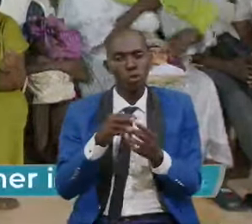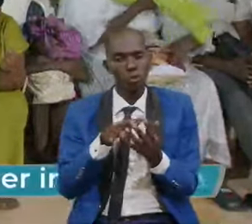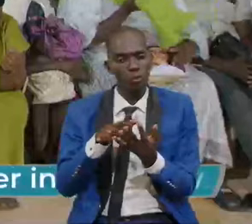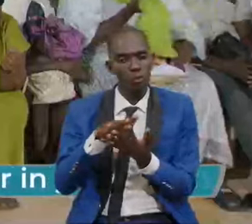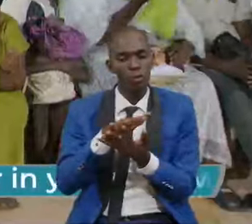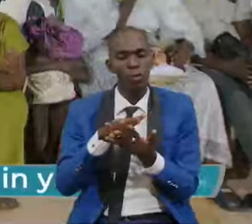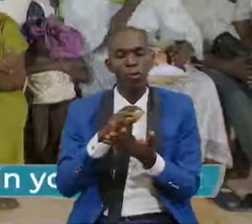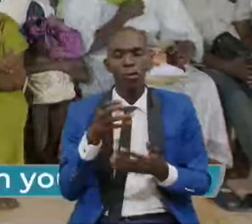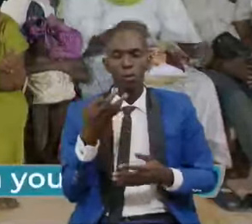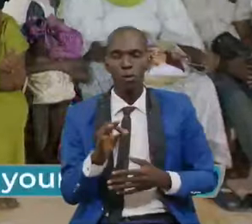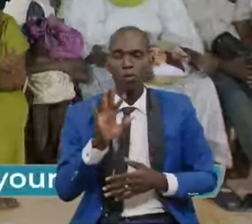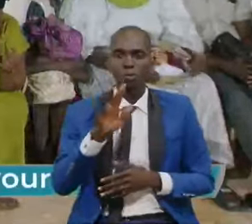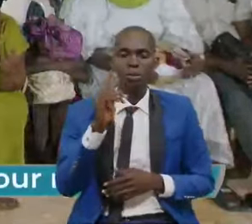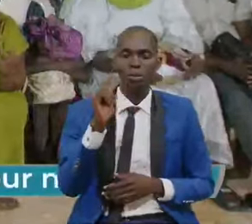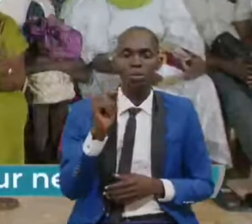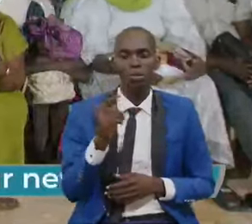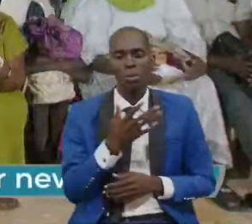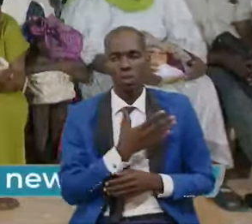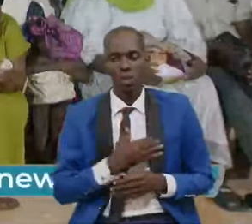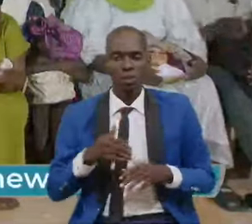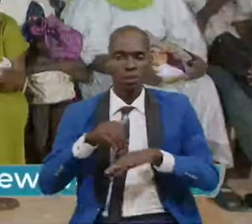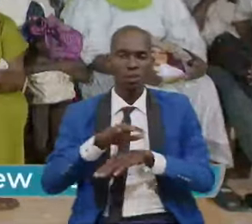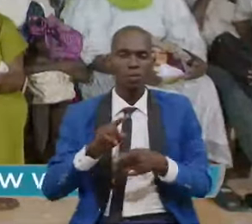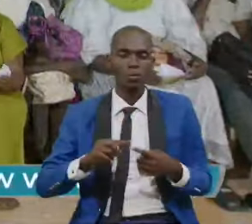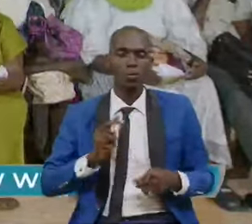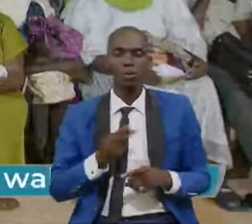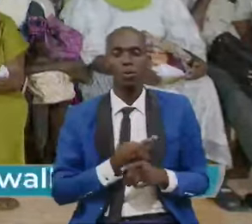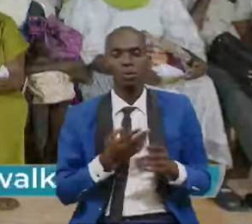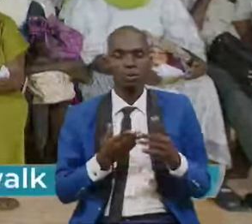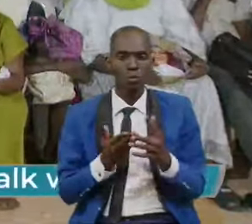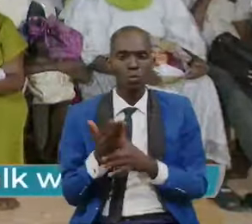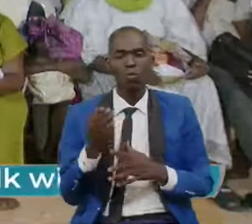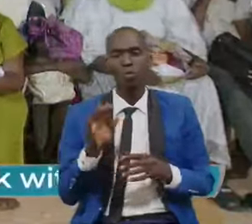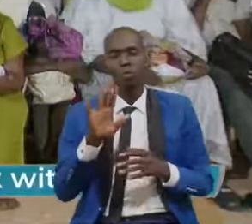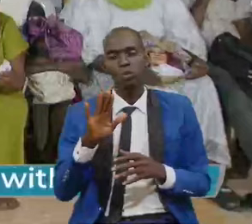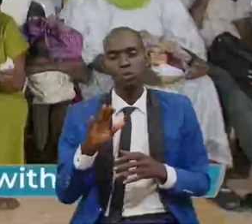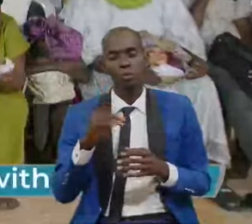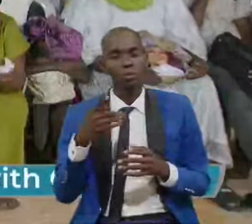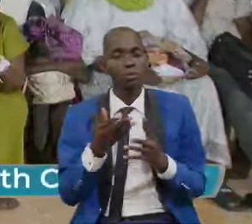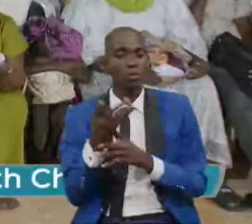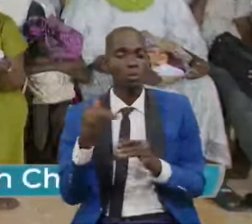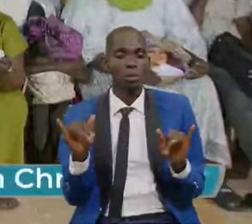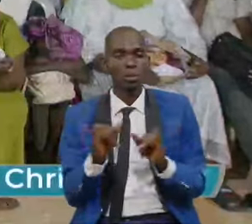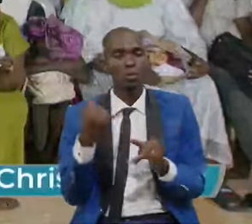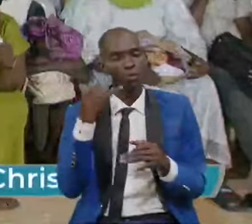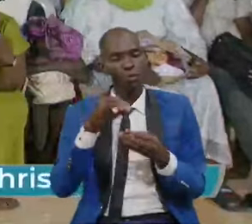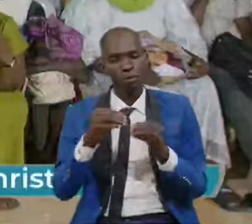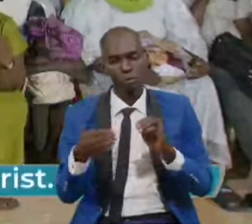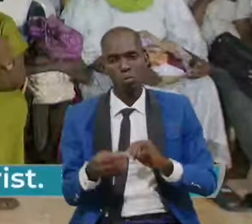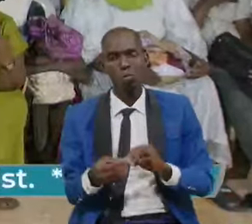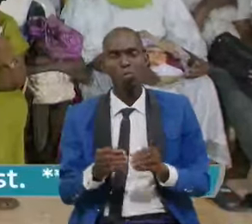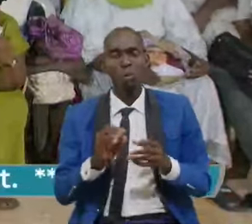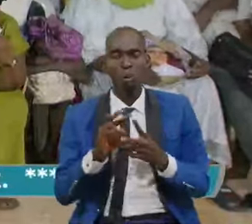Vous pouvez aussi enregistrer la vidéo de votre témoignage et nous l'envoyer par WhatsApp ou Telegram.